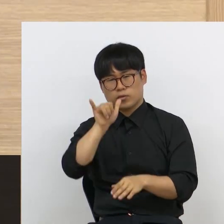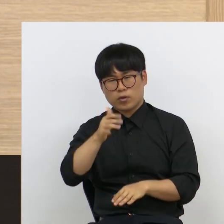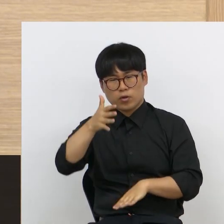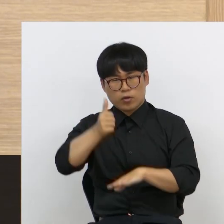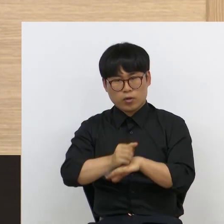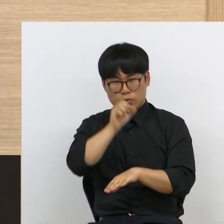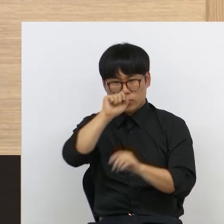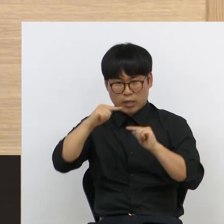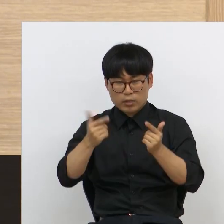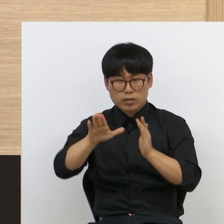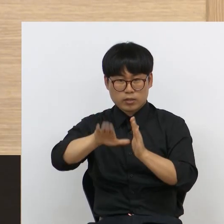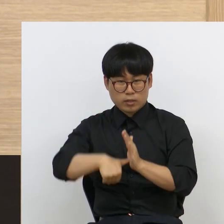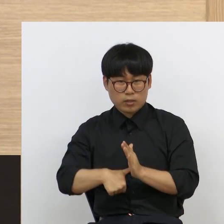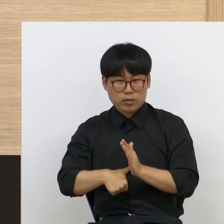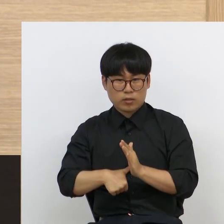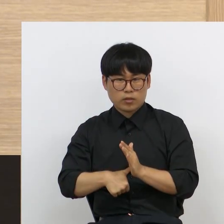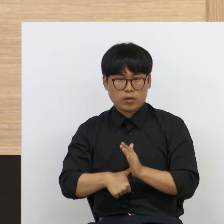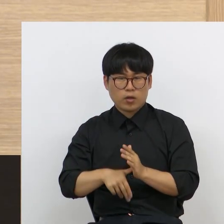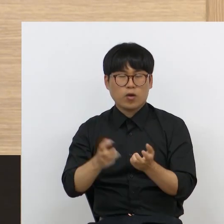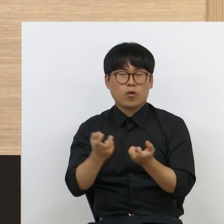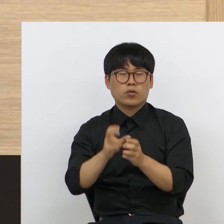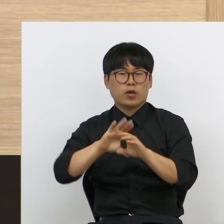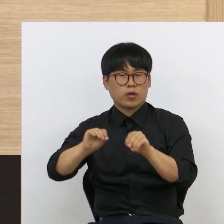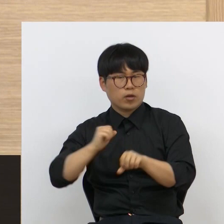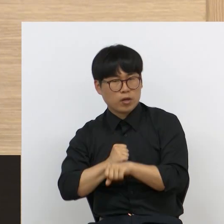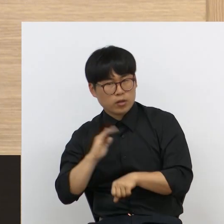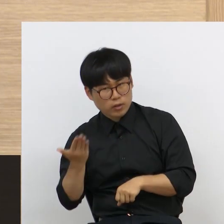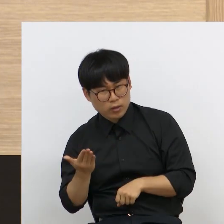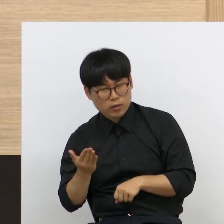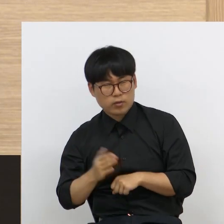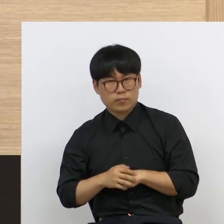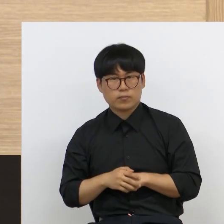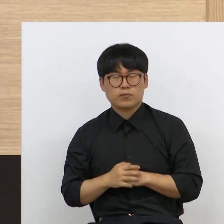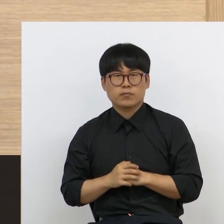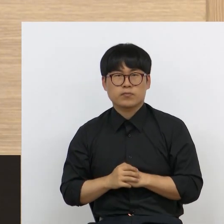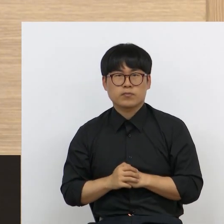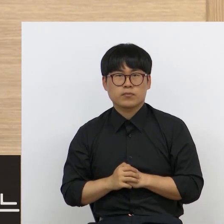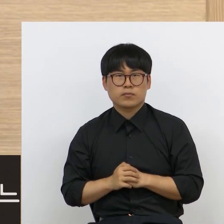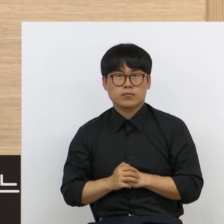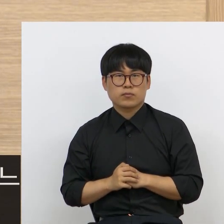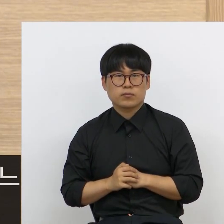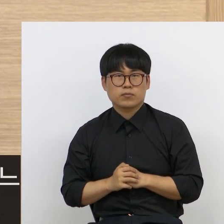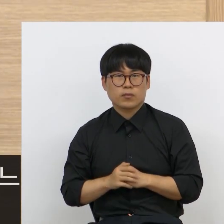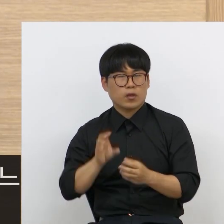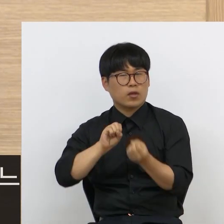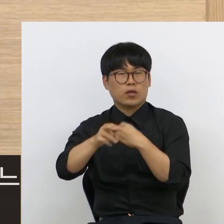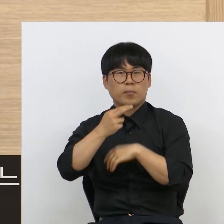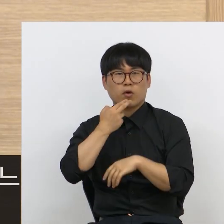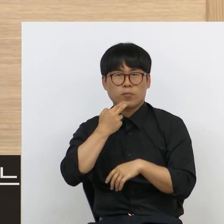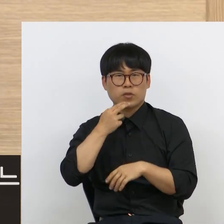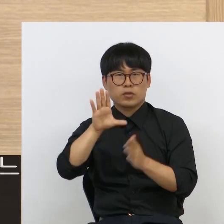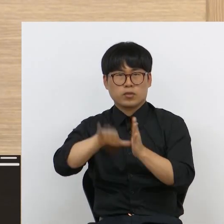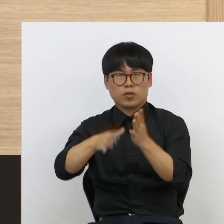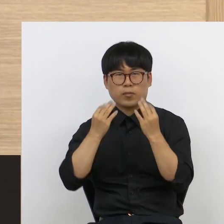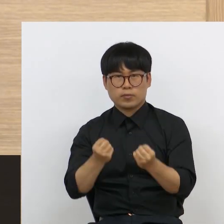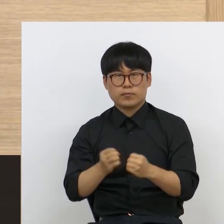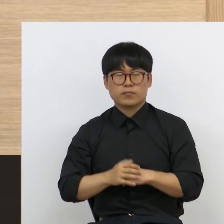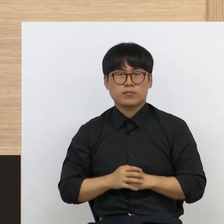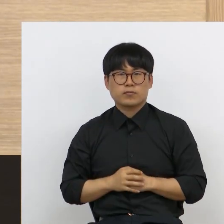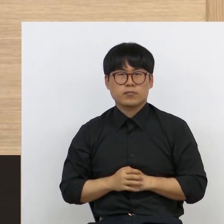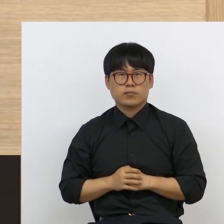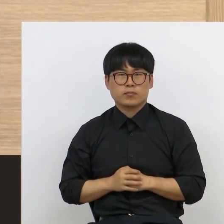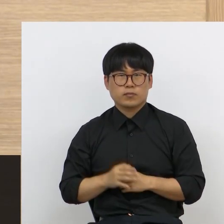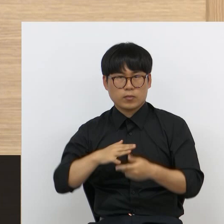안 좋을 때 그러면 이걸 우리가 어떻게 풀어갈 수 있느냐, 어떻게 해결할 수 있느냐, 딱히 답이 없는 경우도 상당히 많습니다. 아까